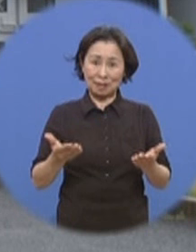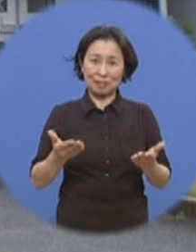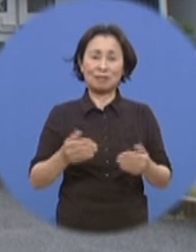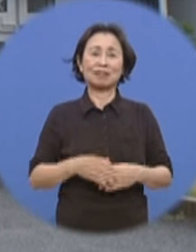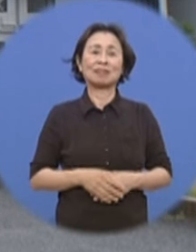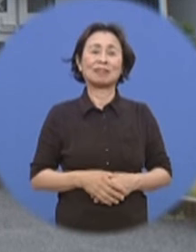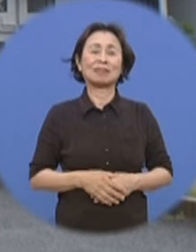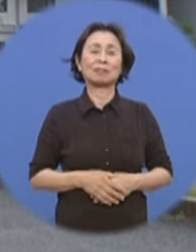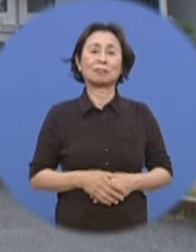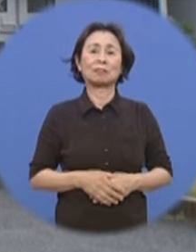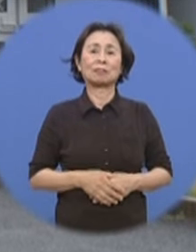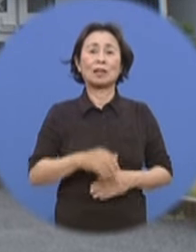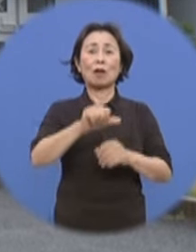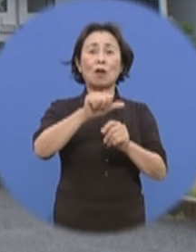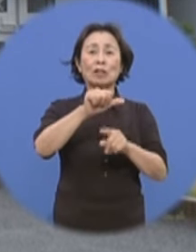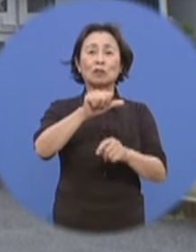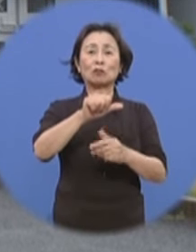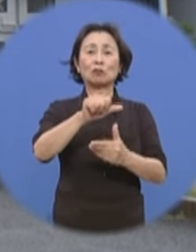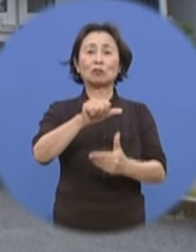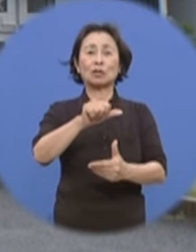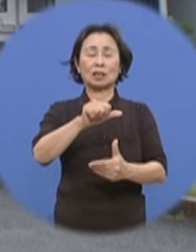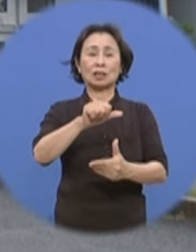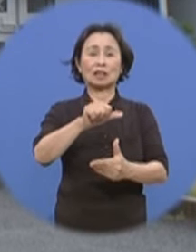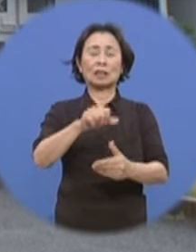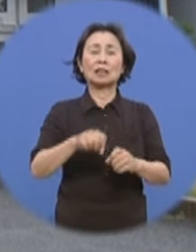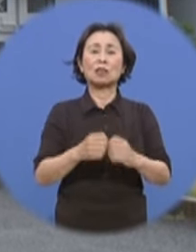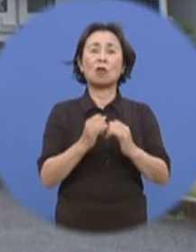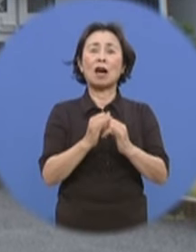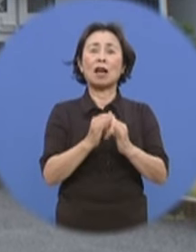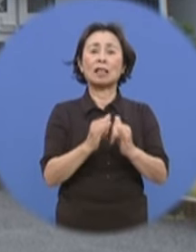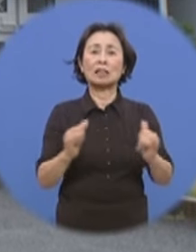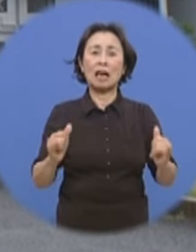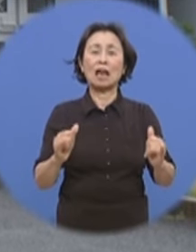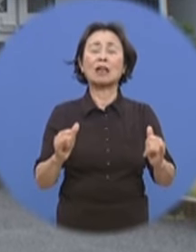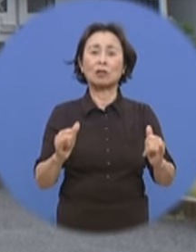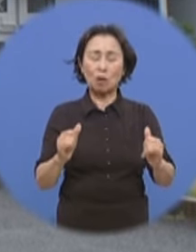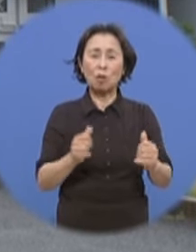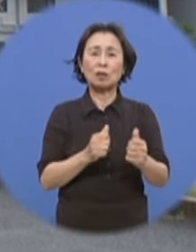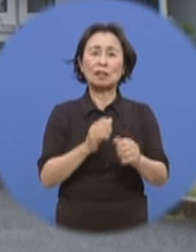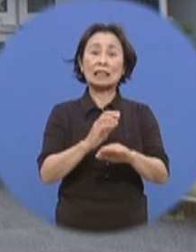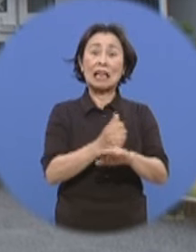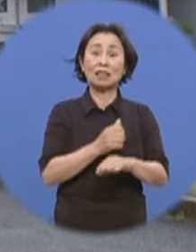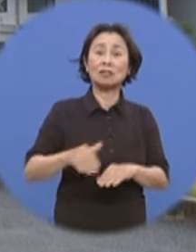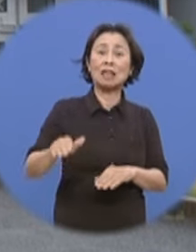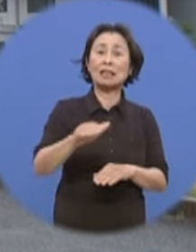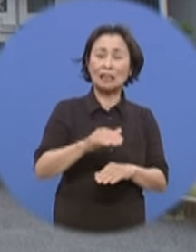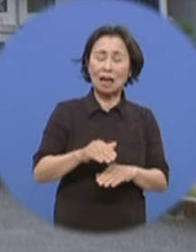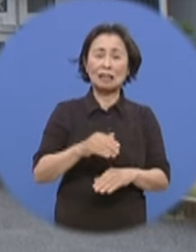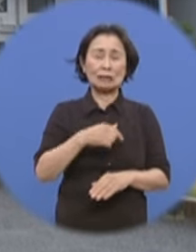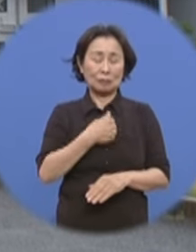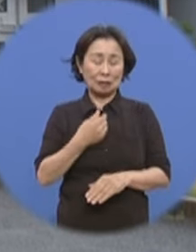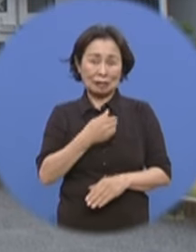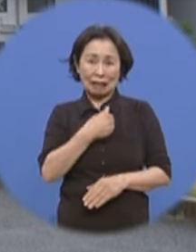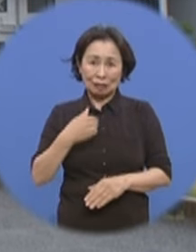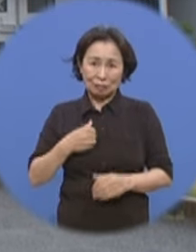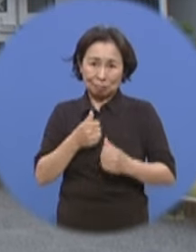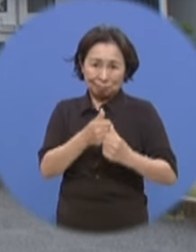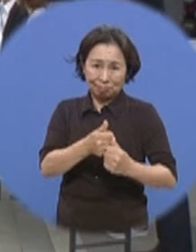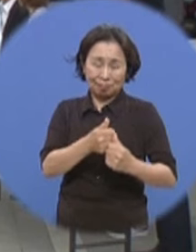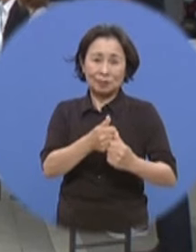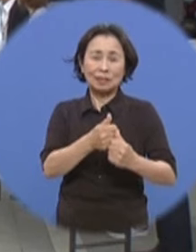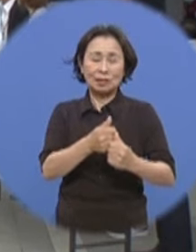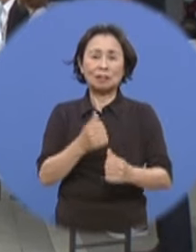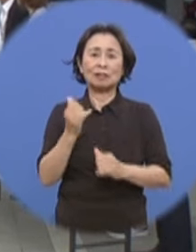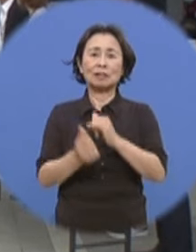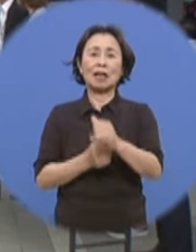ます5月19日障害のある選手たちがそれぞれの可能性に挑戦する第24回